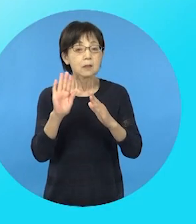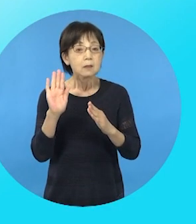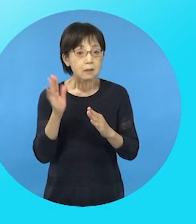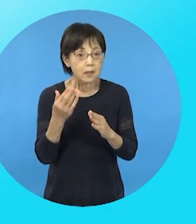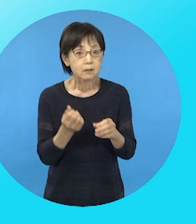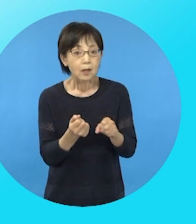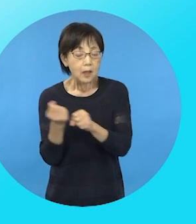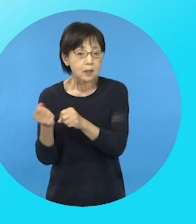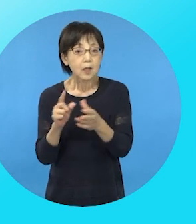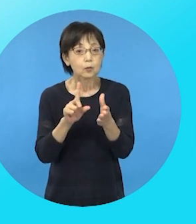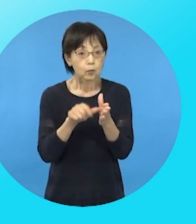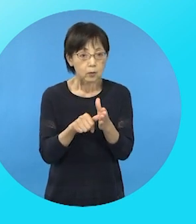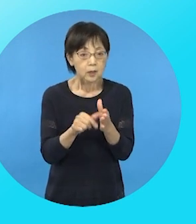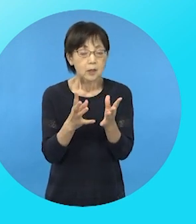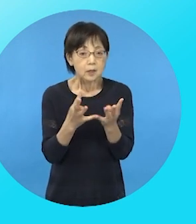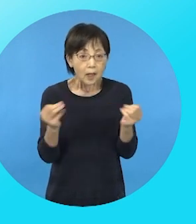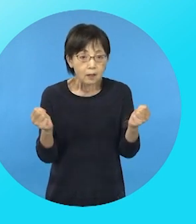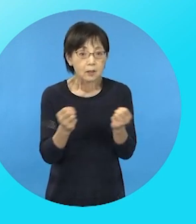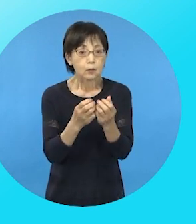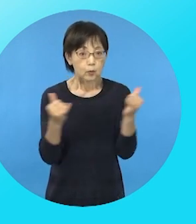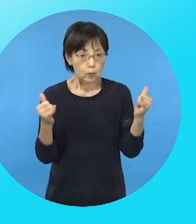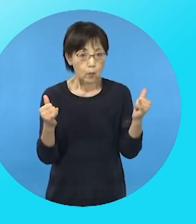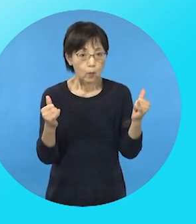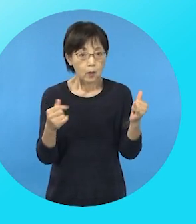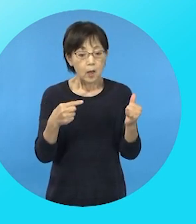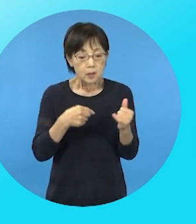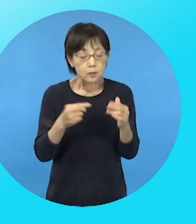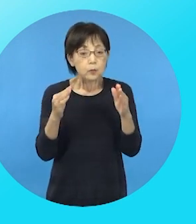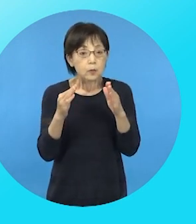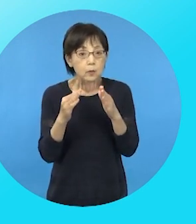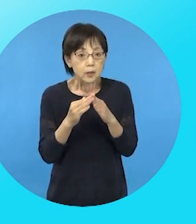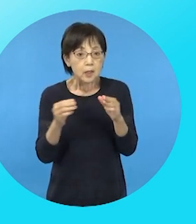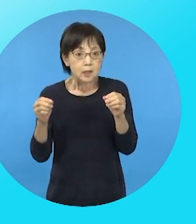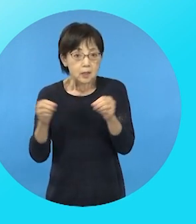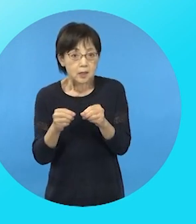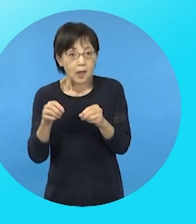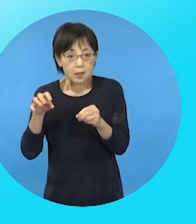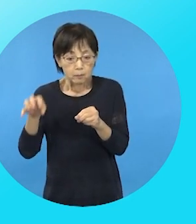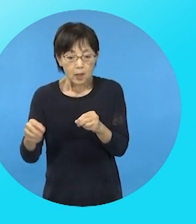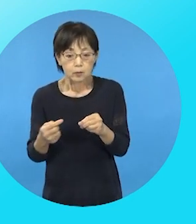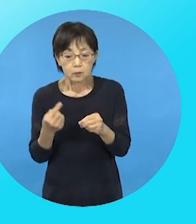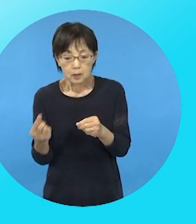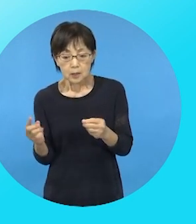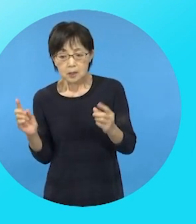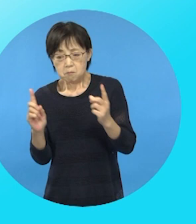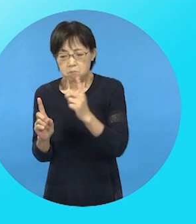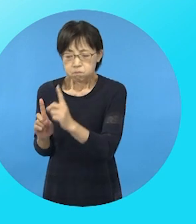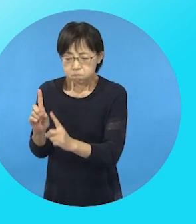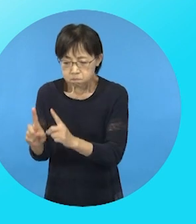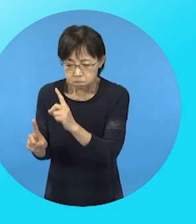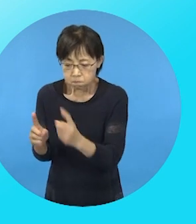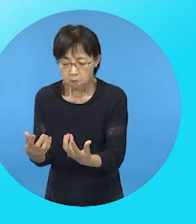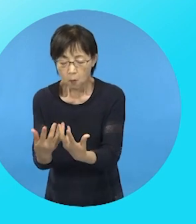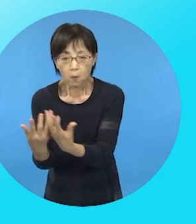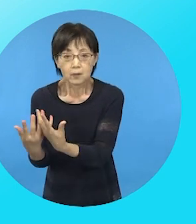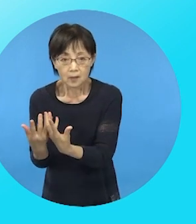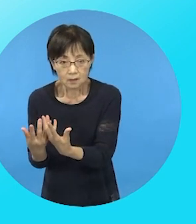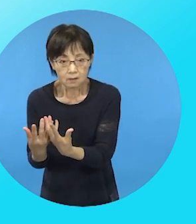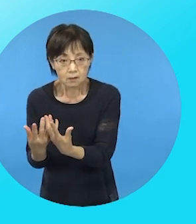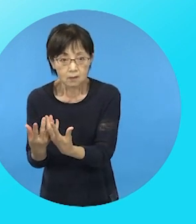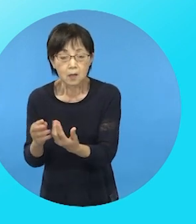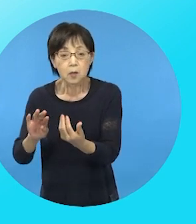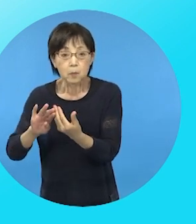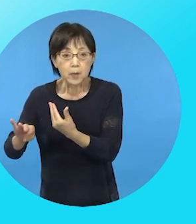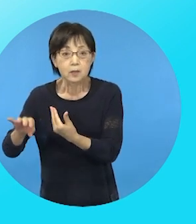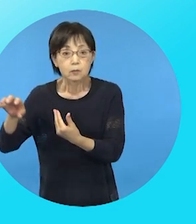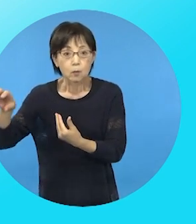多くの市民が自宅から近い同じ避難所に行ってしまったため、特定の避難所がす